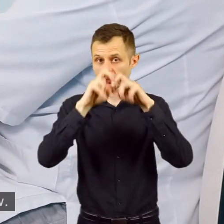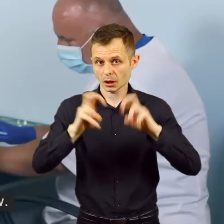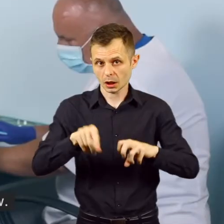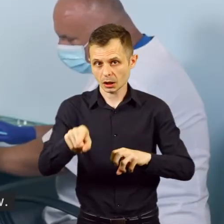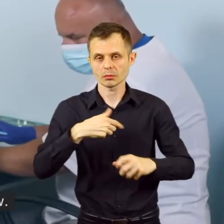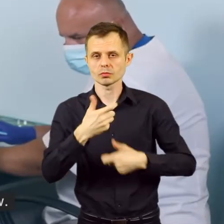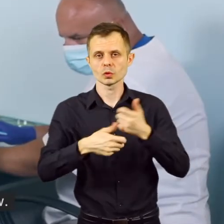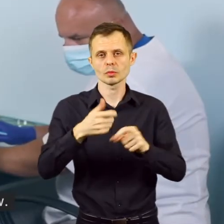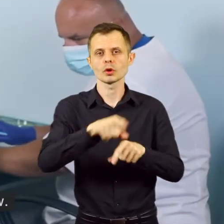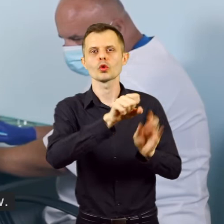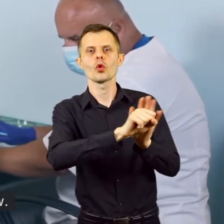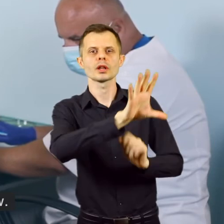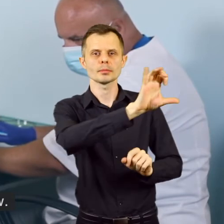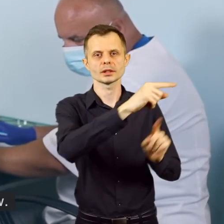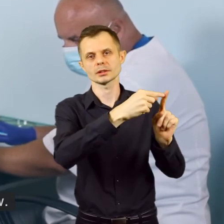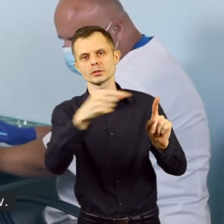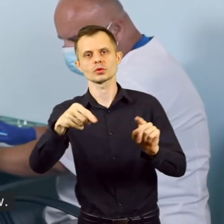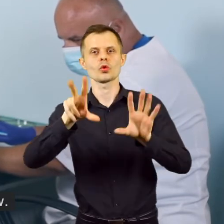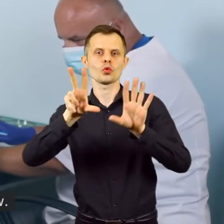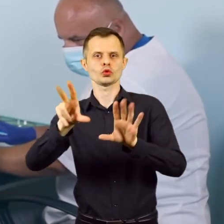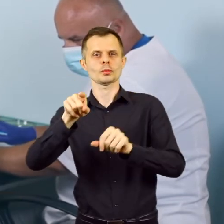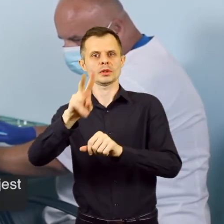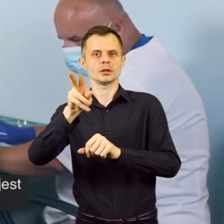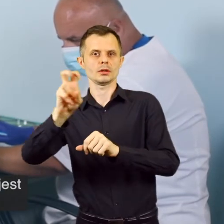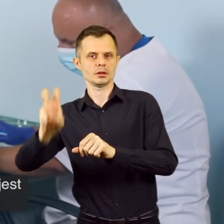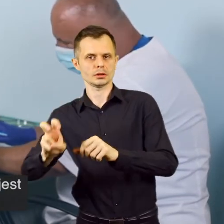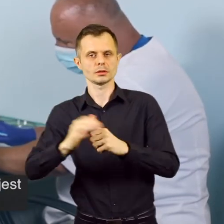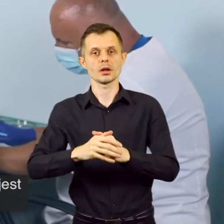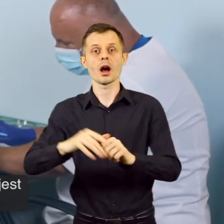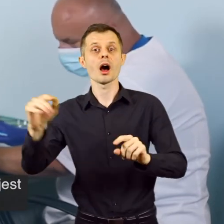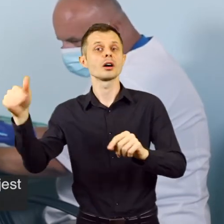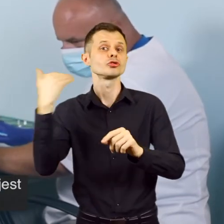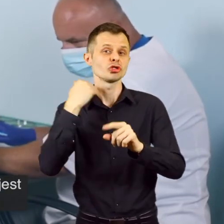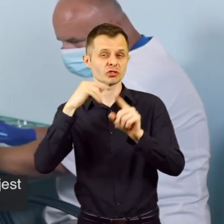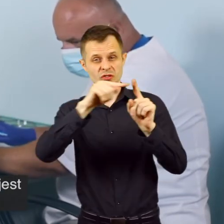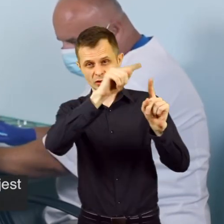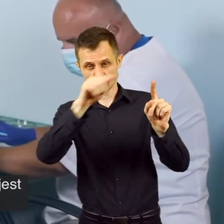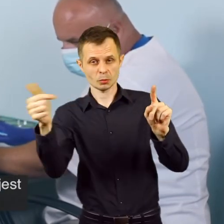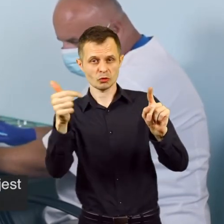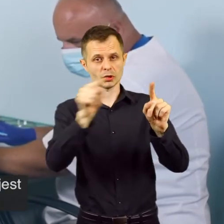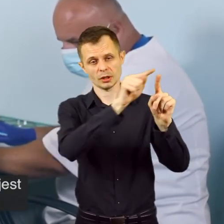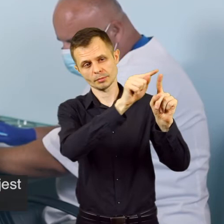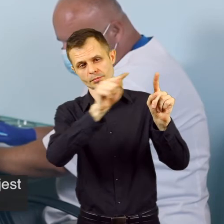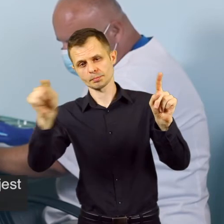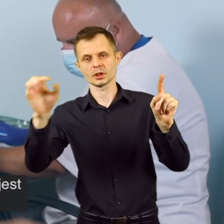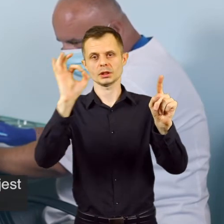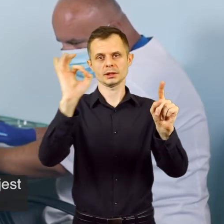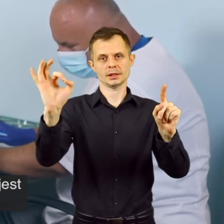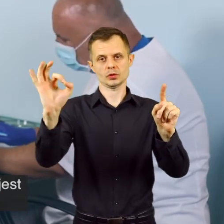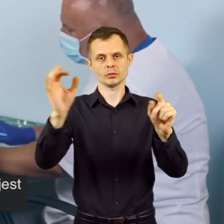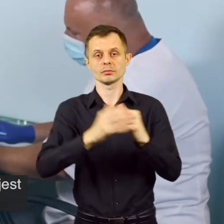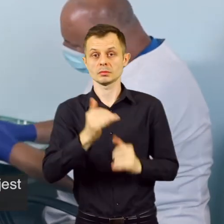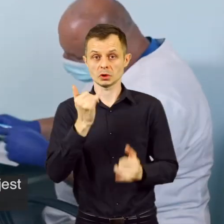w częstotliwościach od 500 do 8 kHz. Krzywa powinna przebiegać w prawidłowym słyszeniu na linii